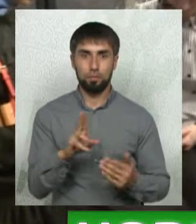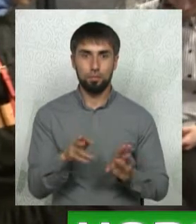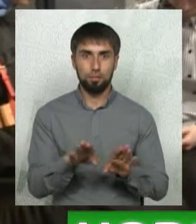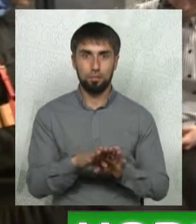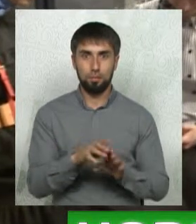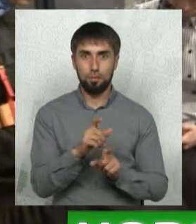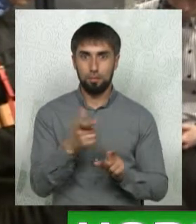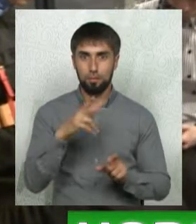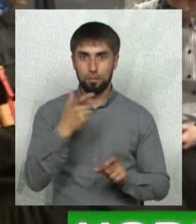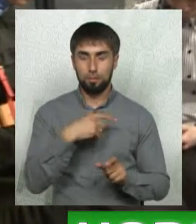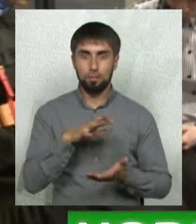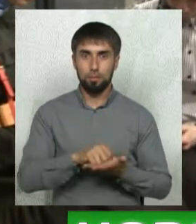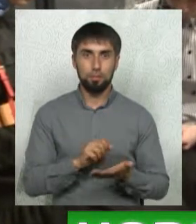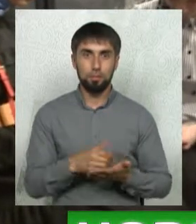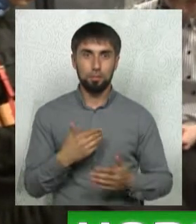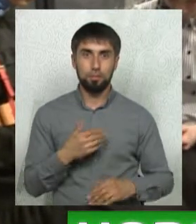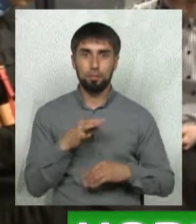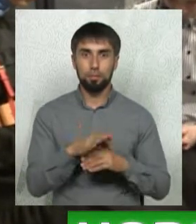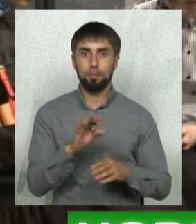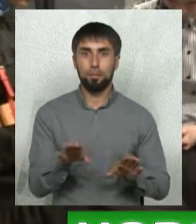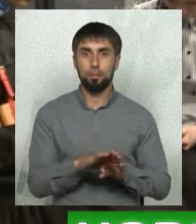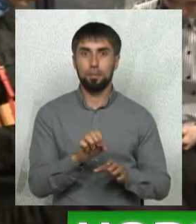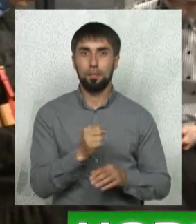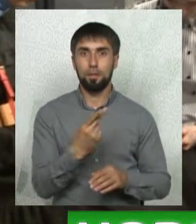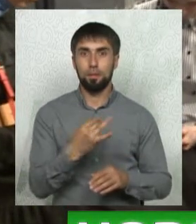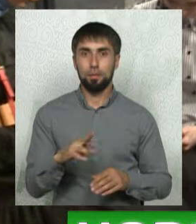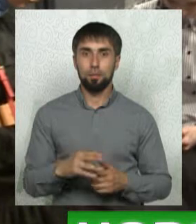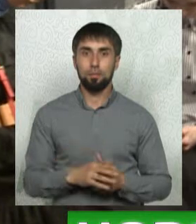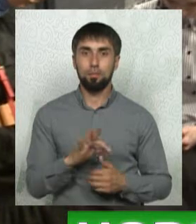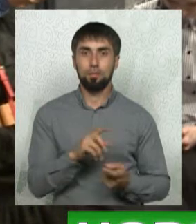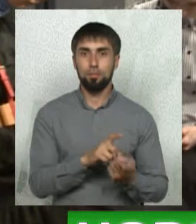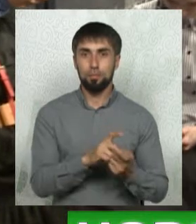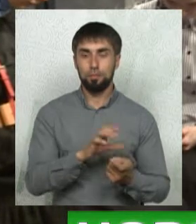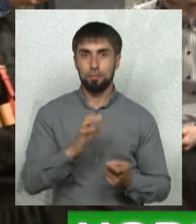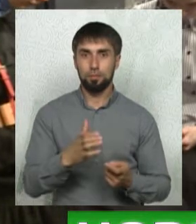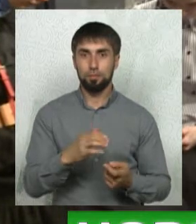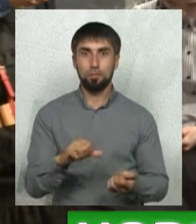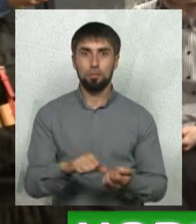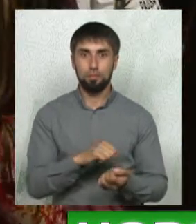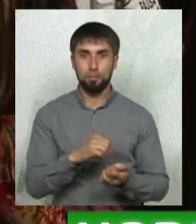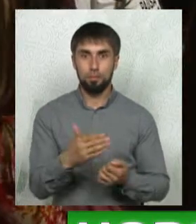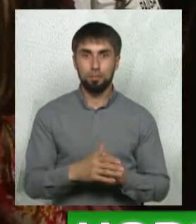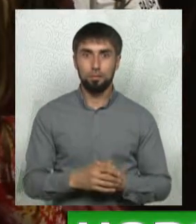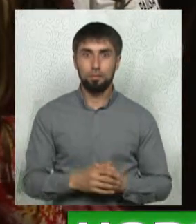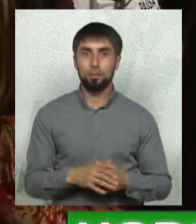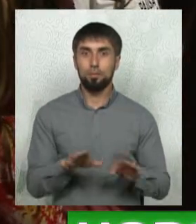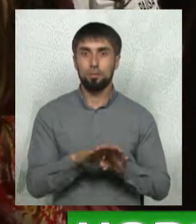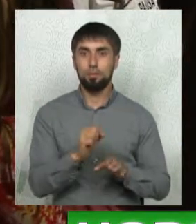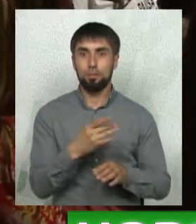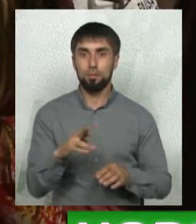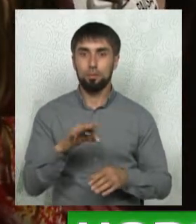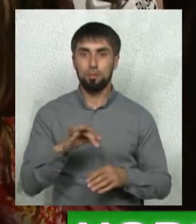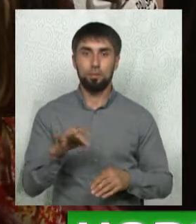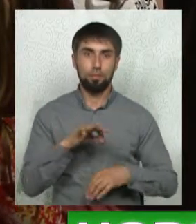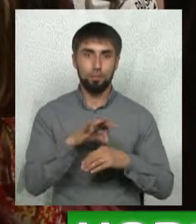вот действий, мы проводим такие вот акции по борьбе с наркотиками. Такие акции в